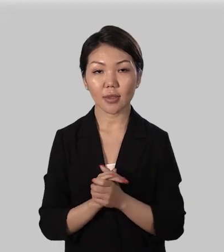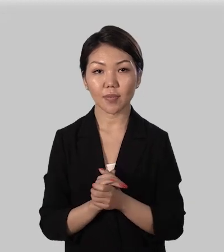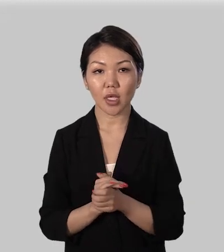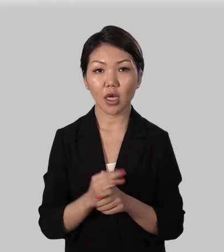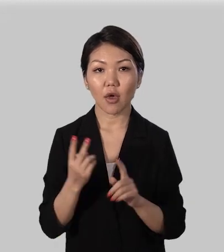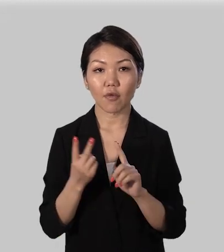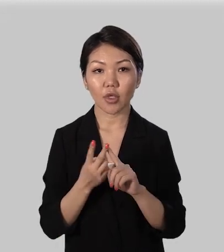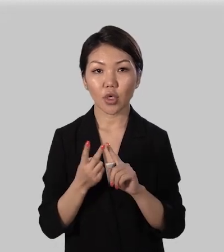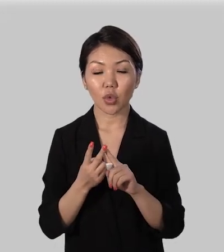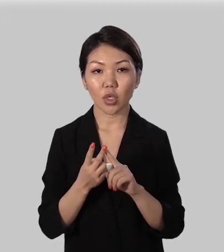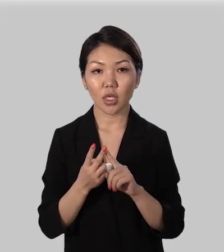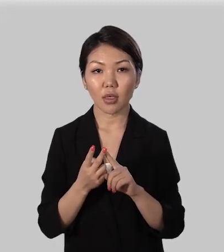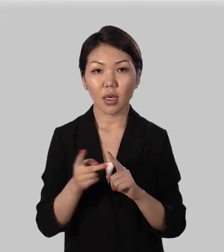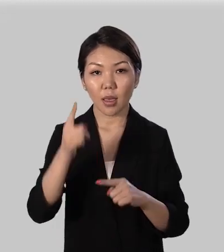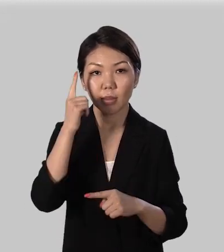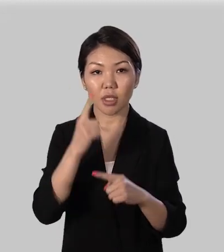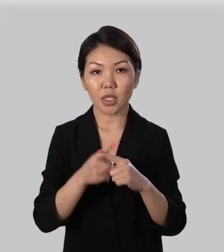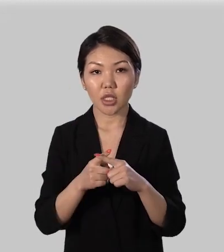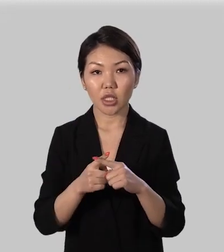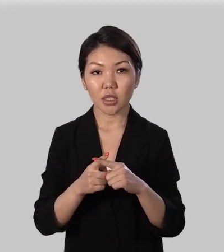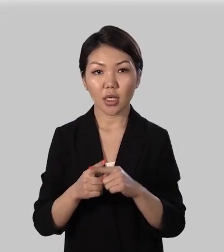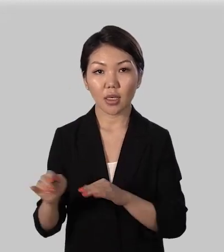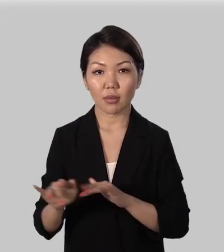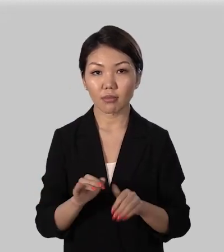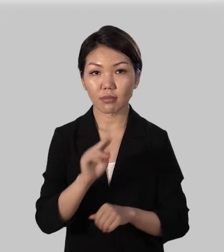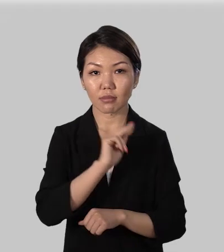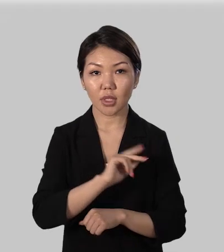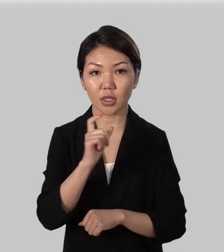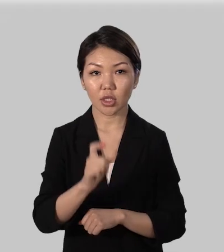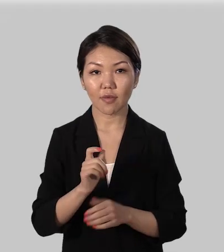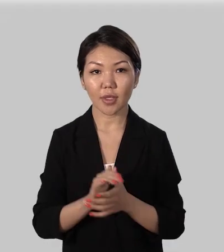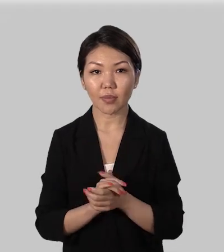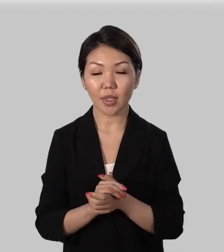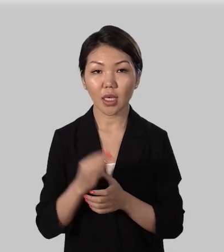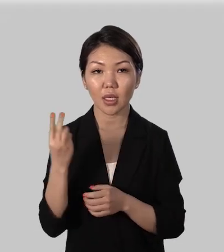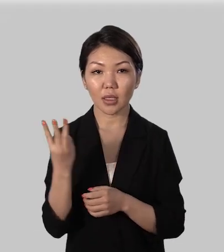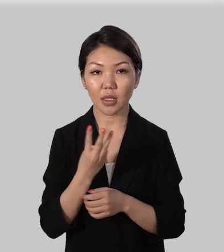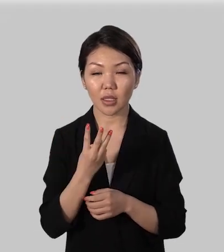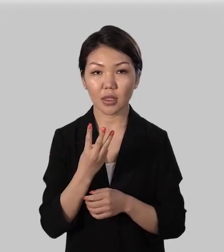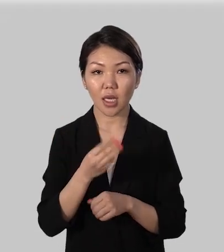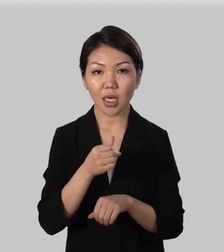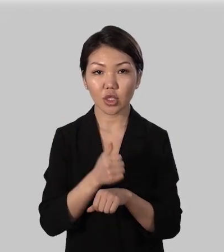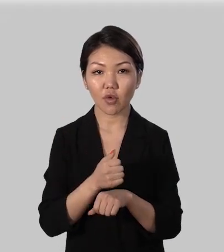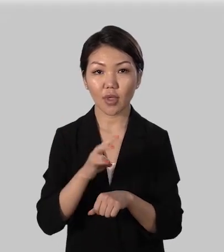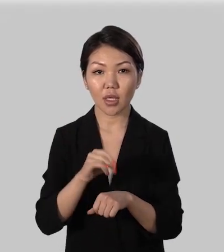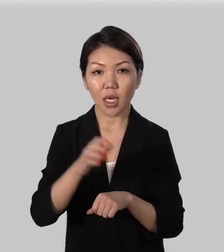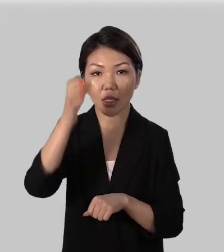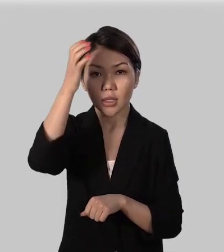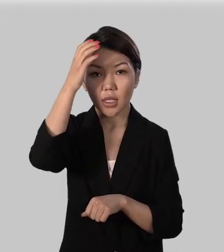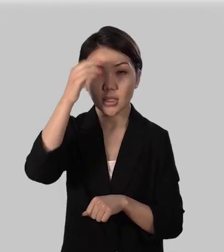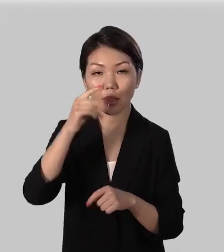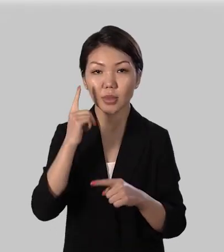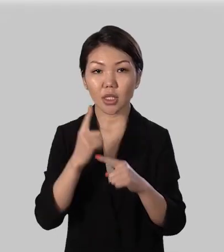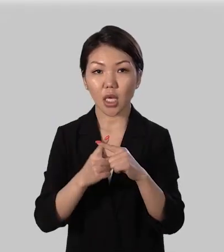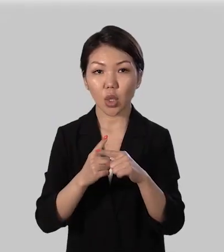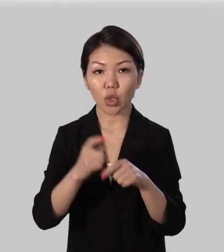связанный с психической деятельностью человека третье значение основанные на знании психологии